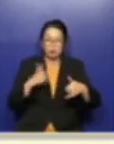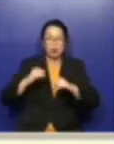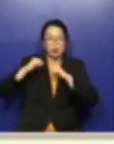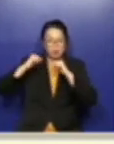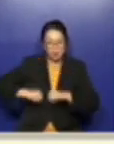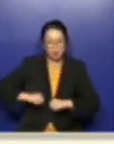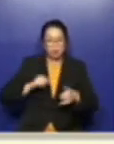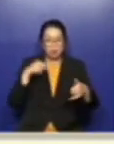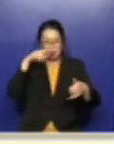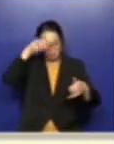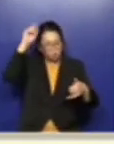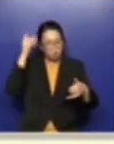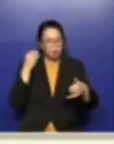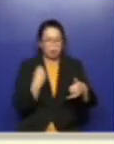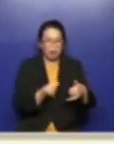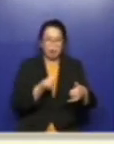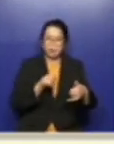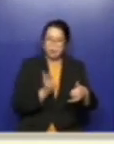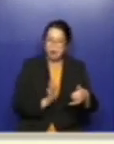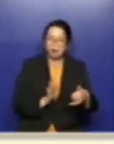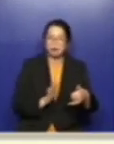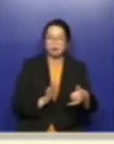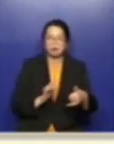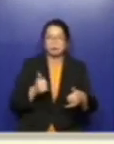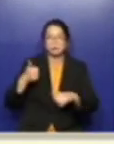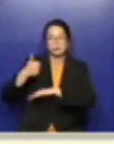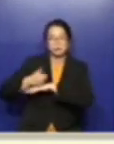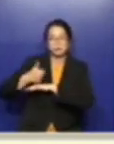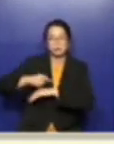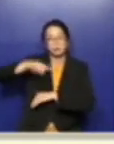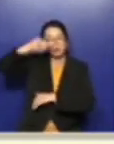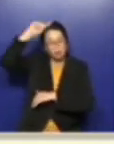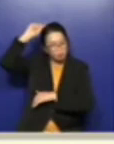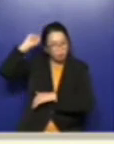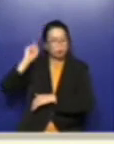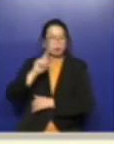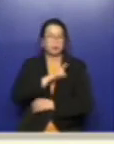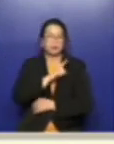ว่าในการเยียวยาของ